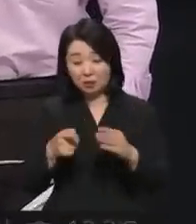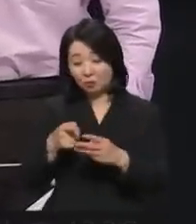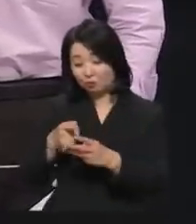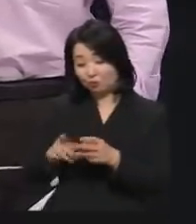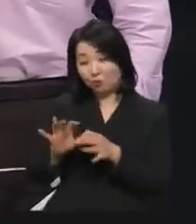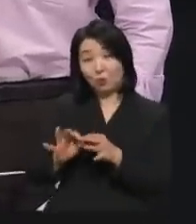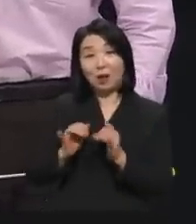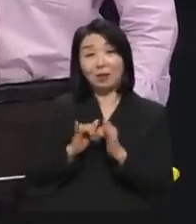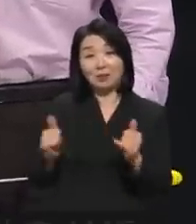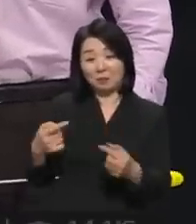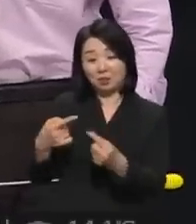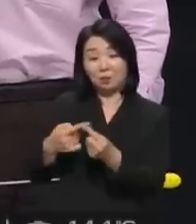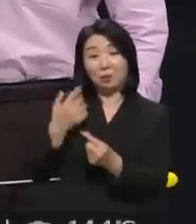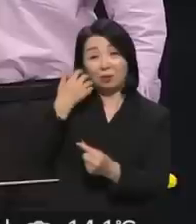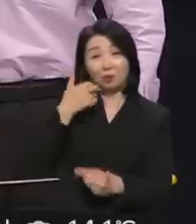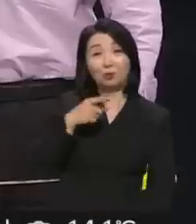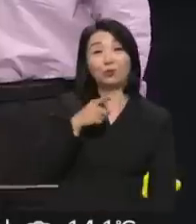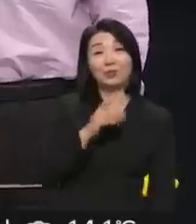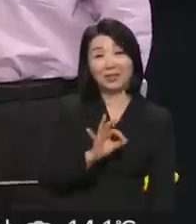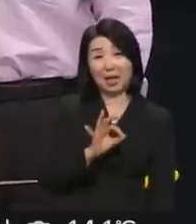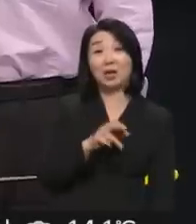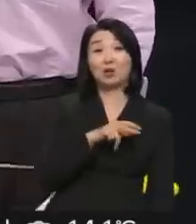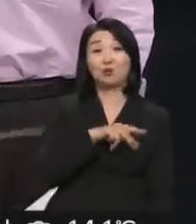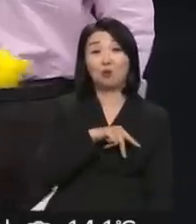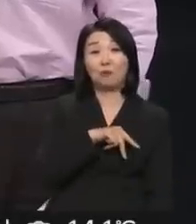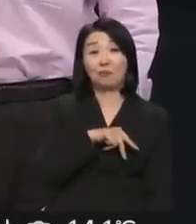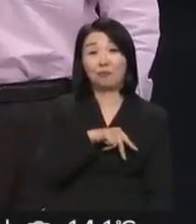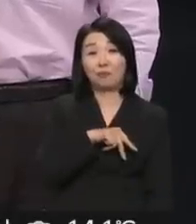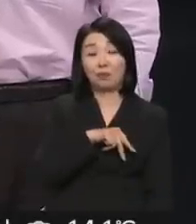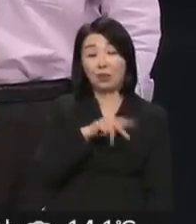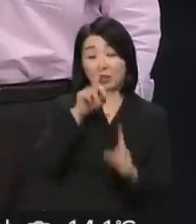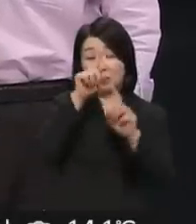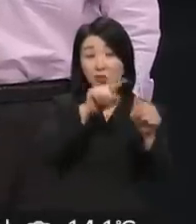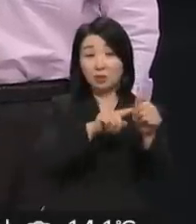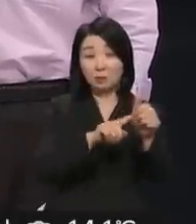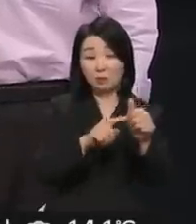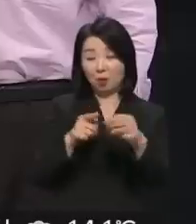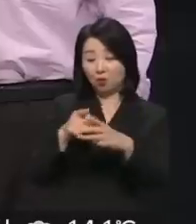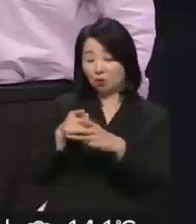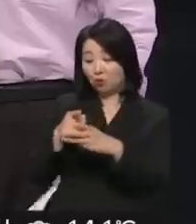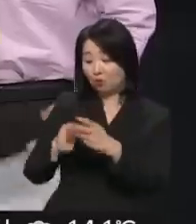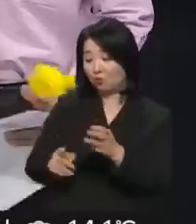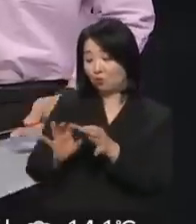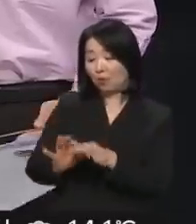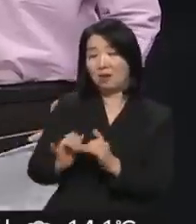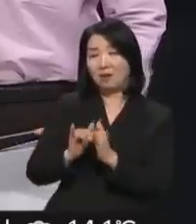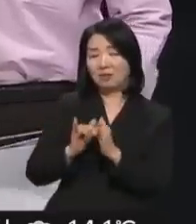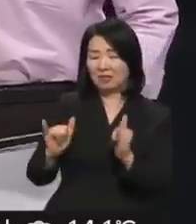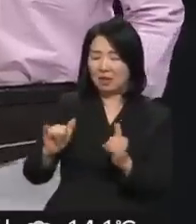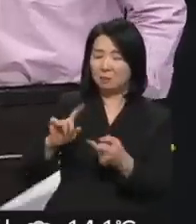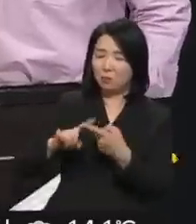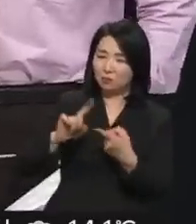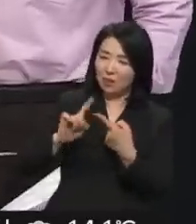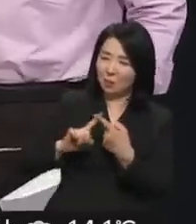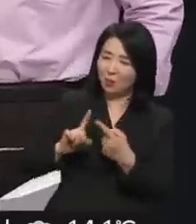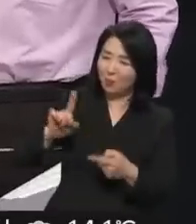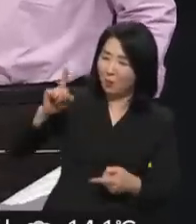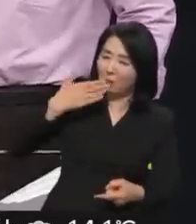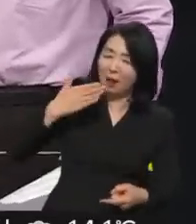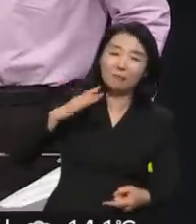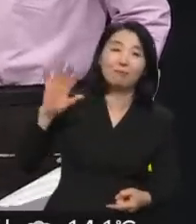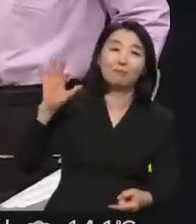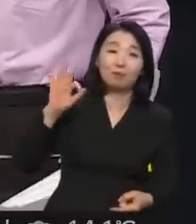가운데 넘버원은 장제원 의원일 텐데요. 이 전 대표는 앞으로 이 윤핵관의 위상이 유지되기는 어려울 것으로